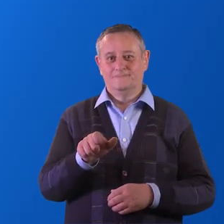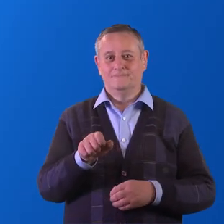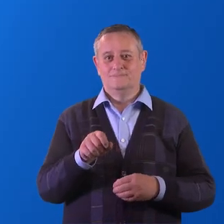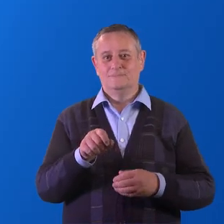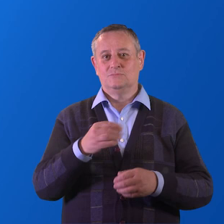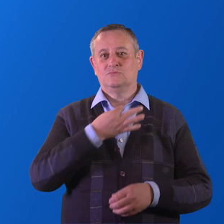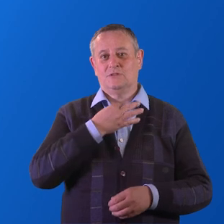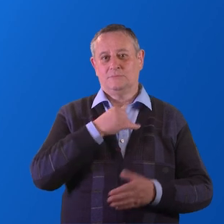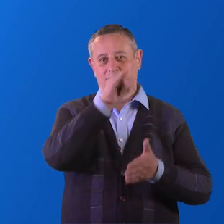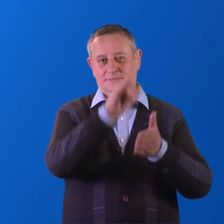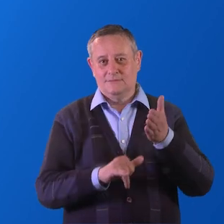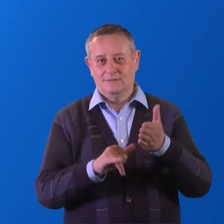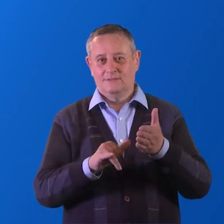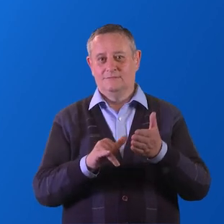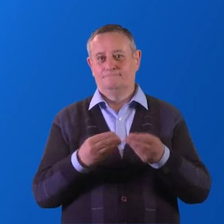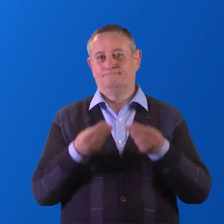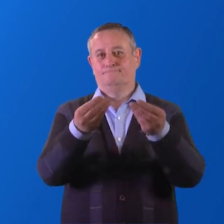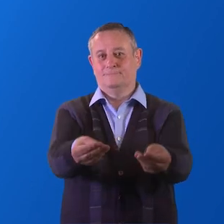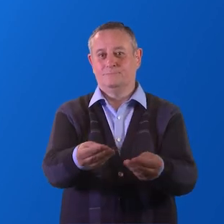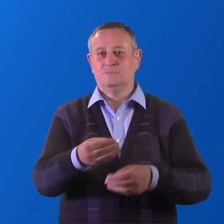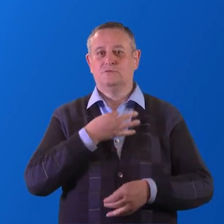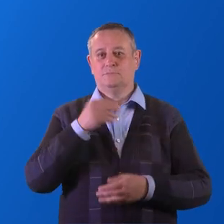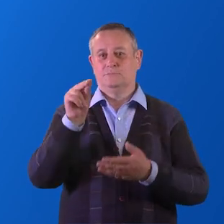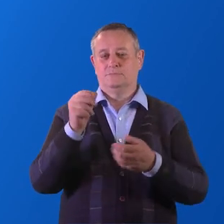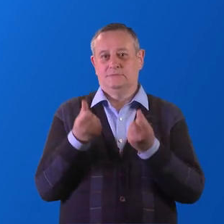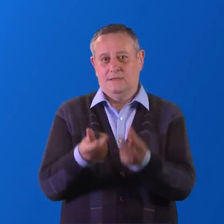Herr Müller gibt den Stimmzettel der stimmzählerin